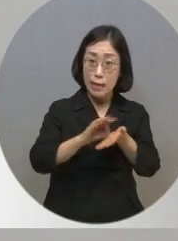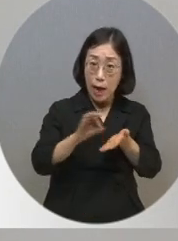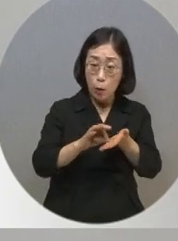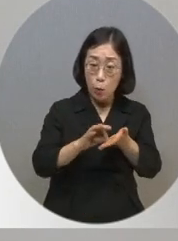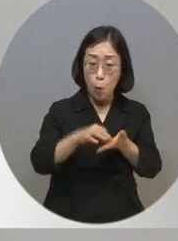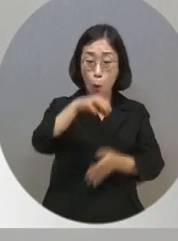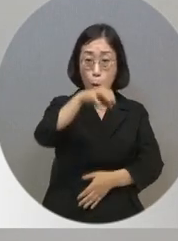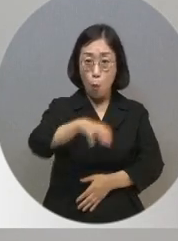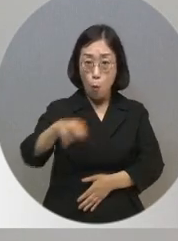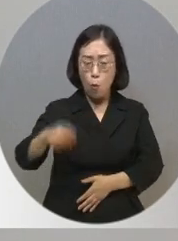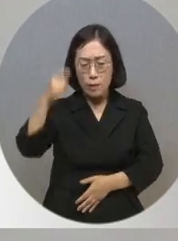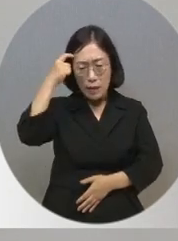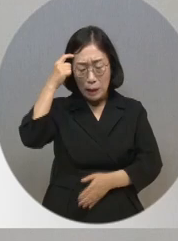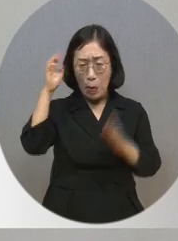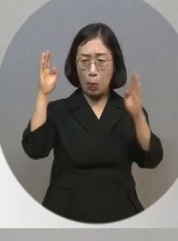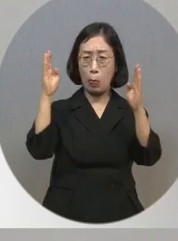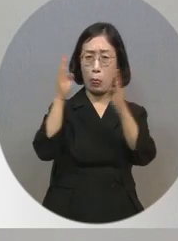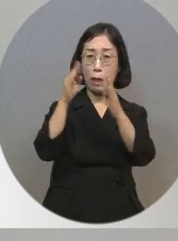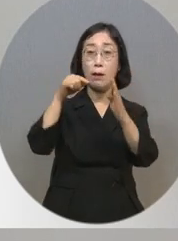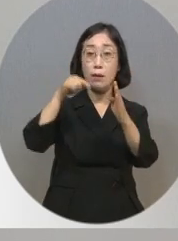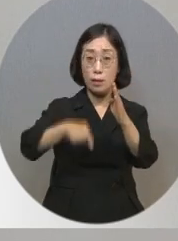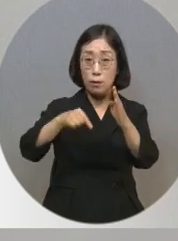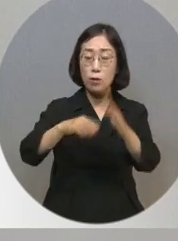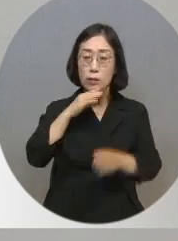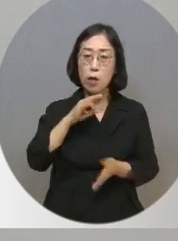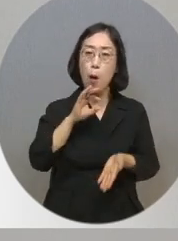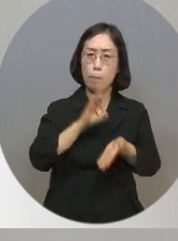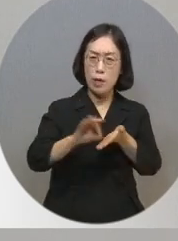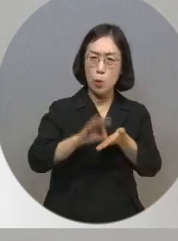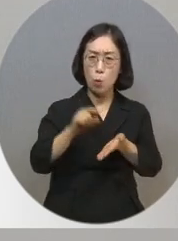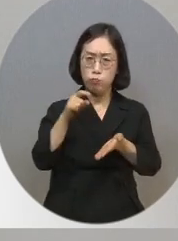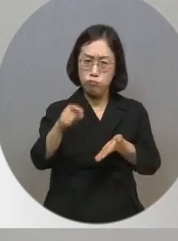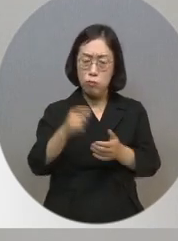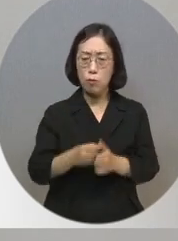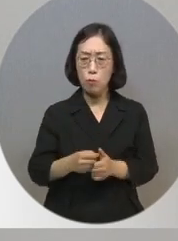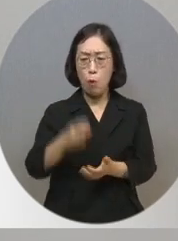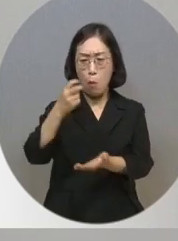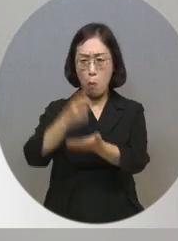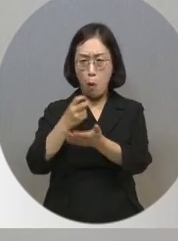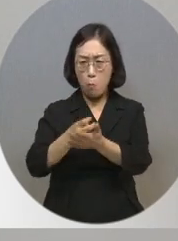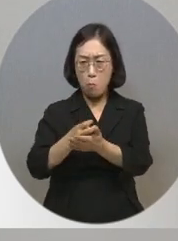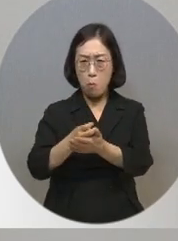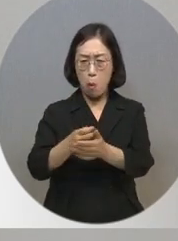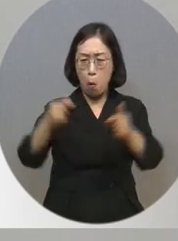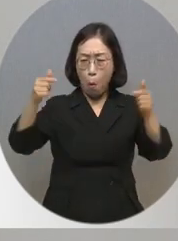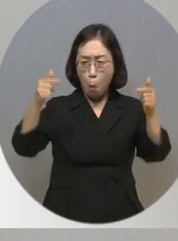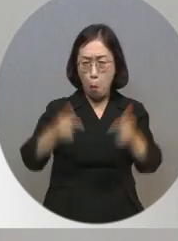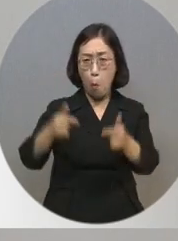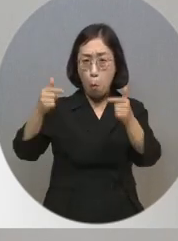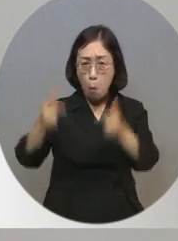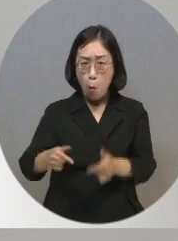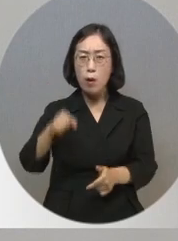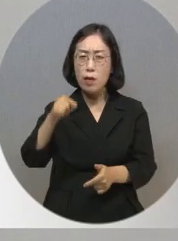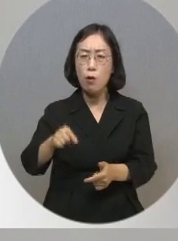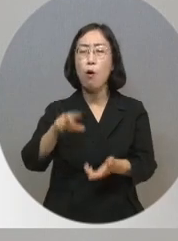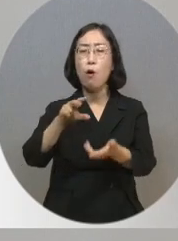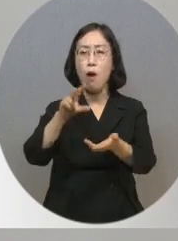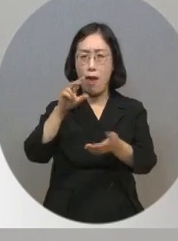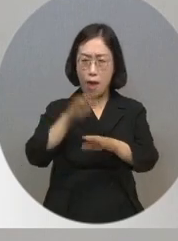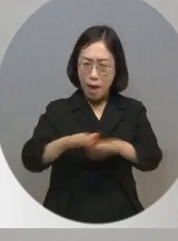그런 제한된 생각이 결국은 비용이나 규제로 귀결되는 문제를 극복하는 게 중요한 것